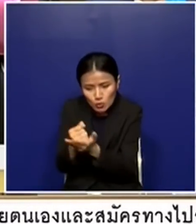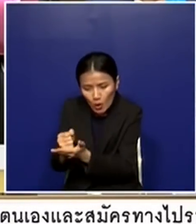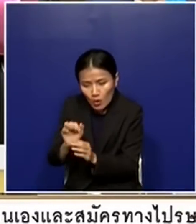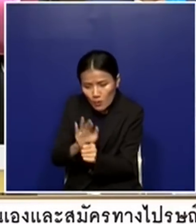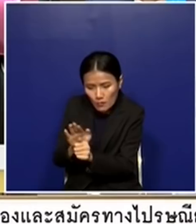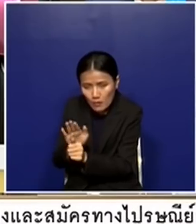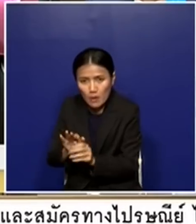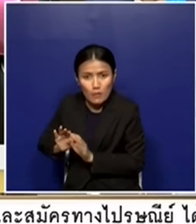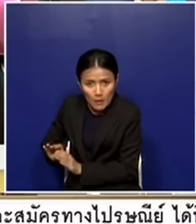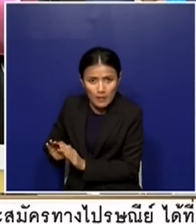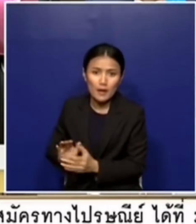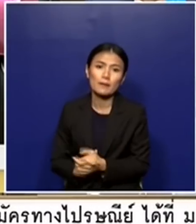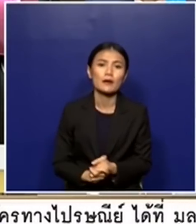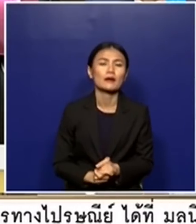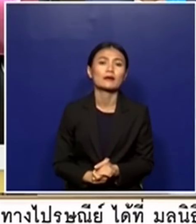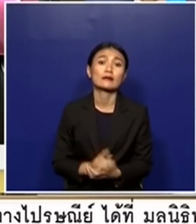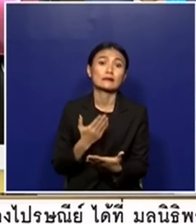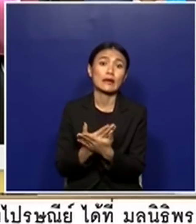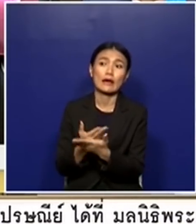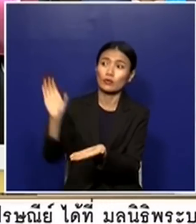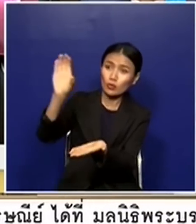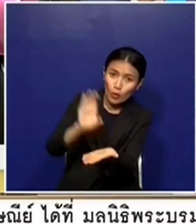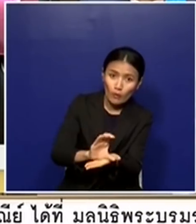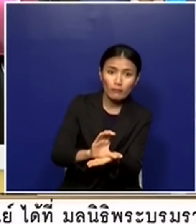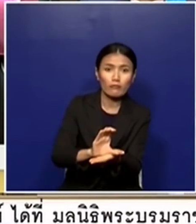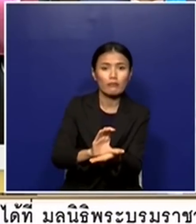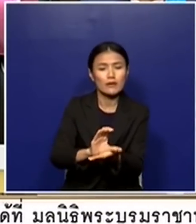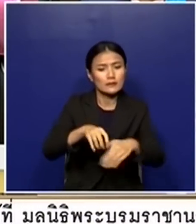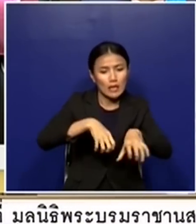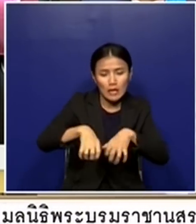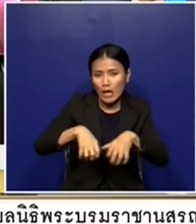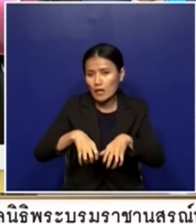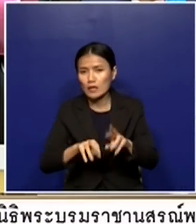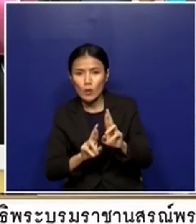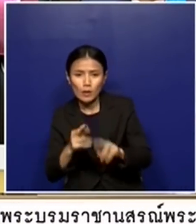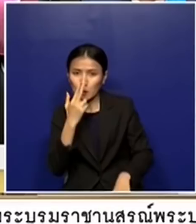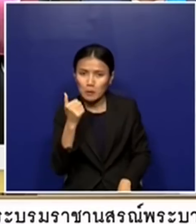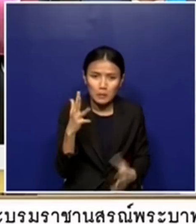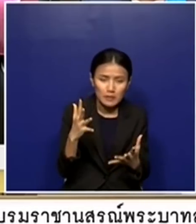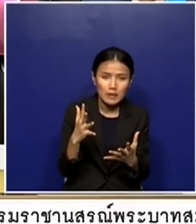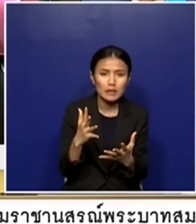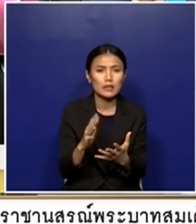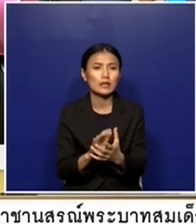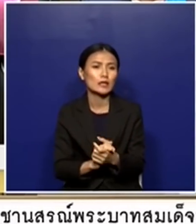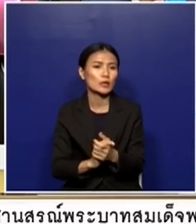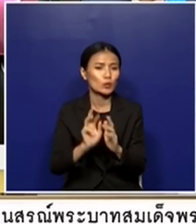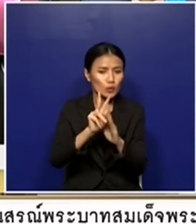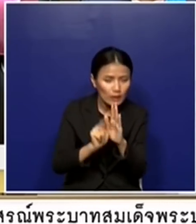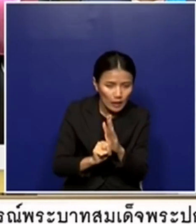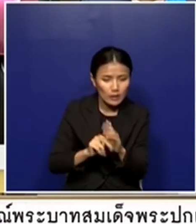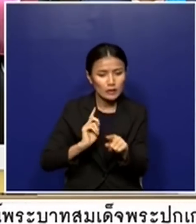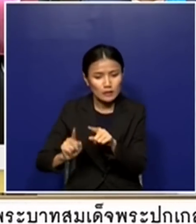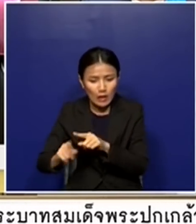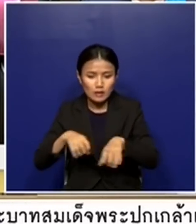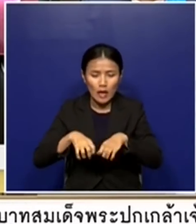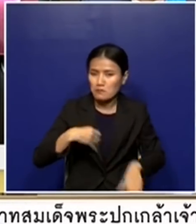วังในการใช้จ่ายงบประมาณแผ่นดินไม่รักษาวินัยทางการเงินการคลังของรัฐมุ่งประโย